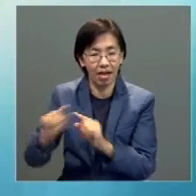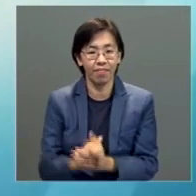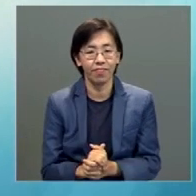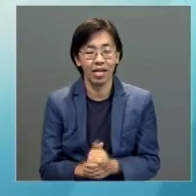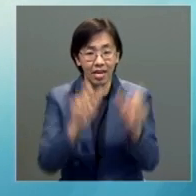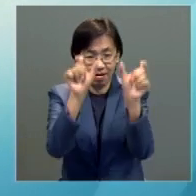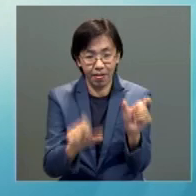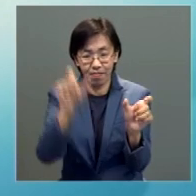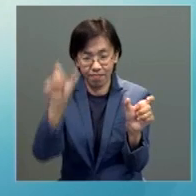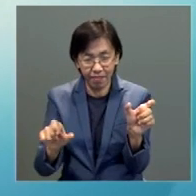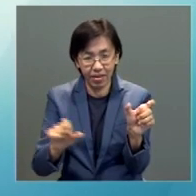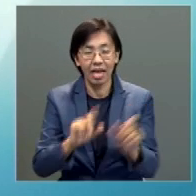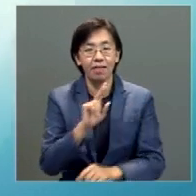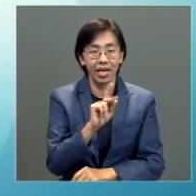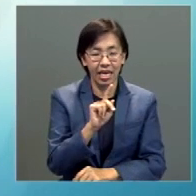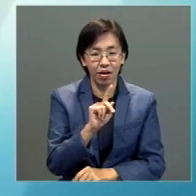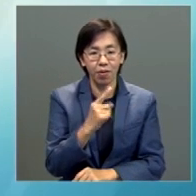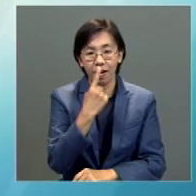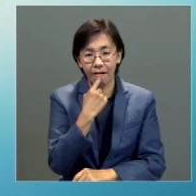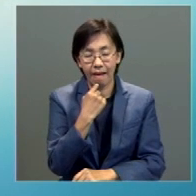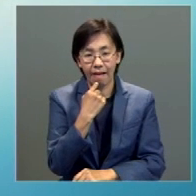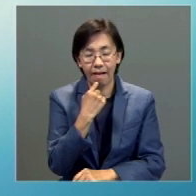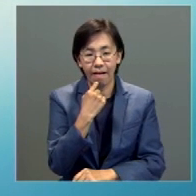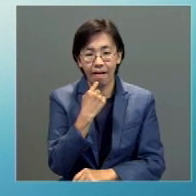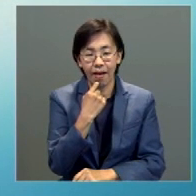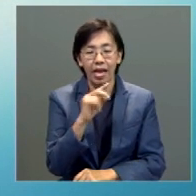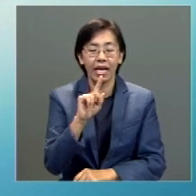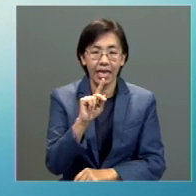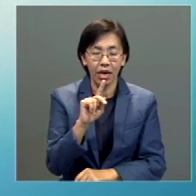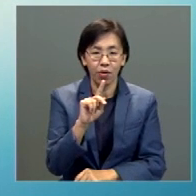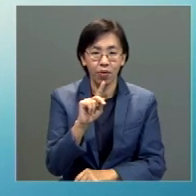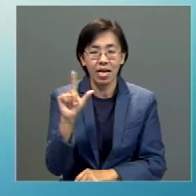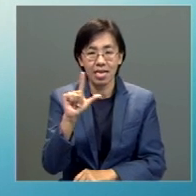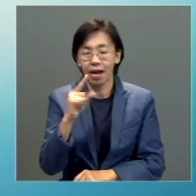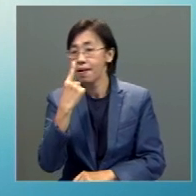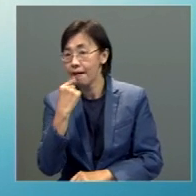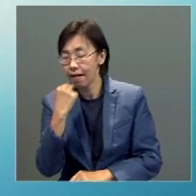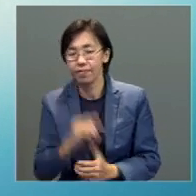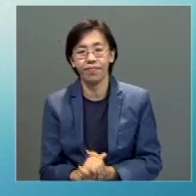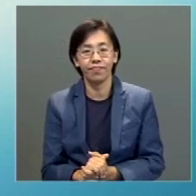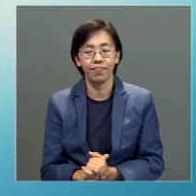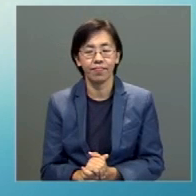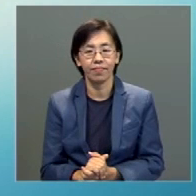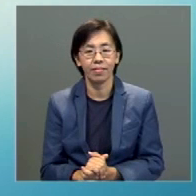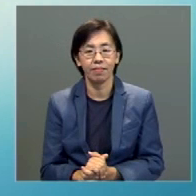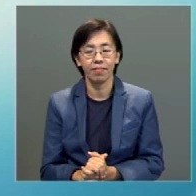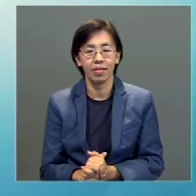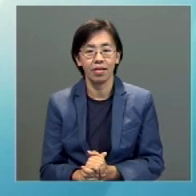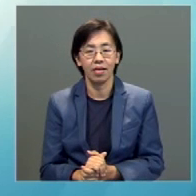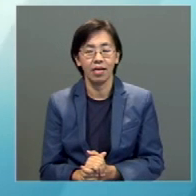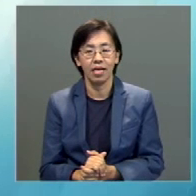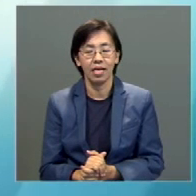สีเขียวแดงเขียวเหลืองแดงนะครับถ้า เ